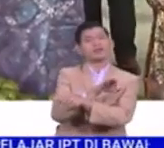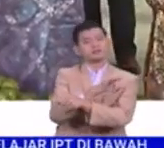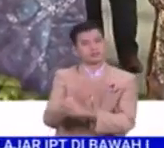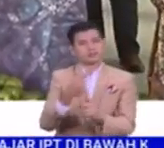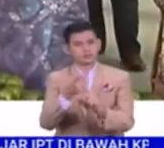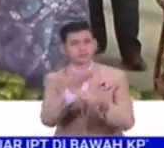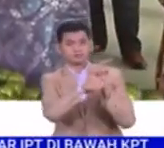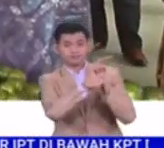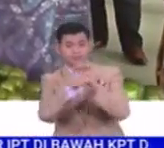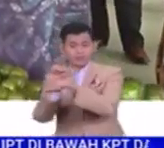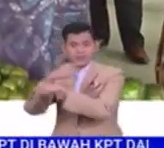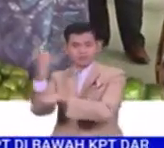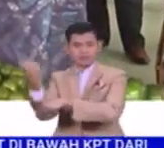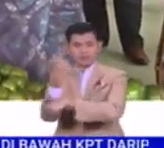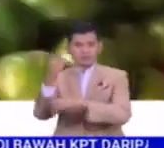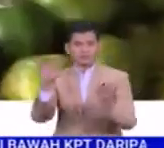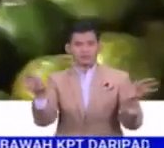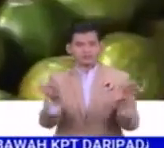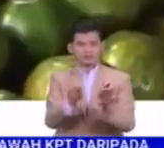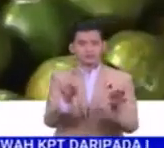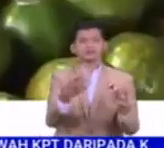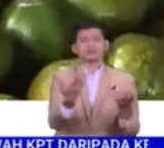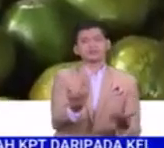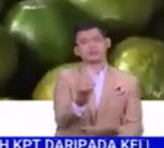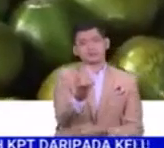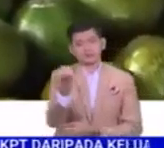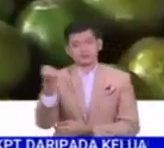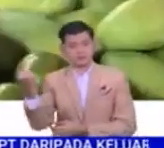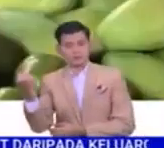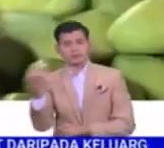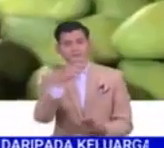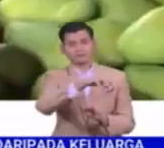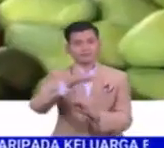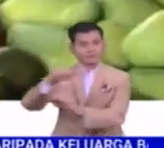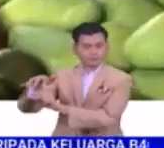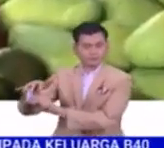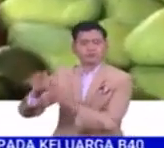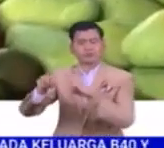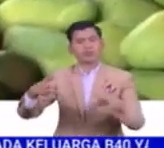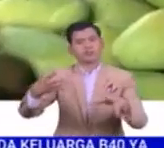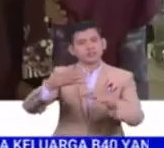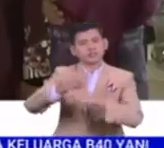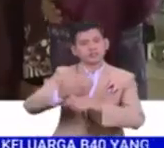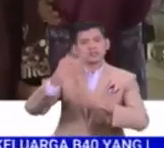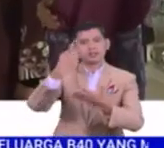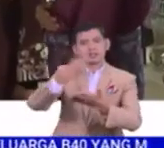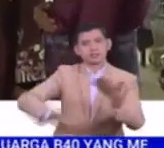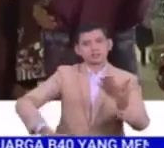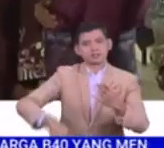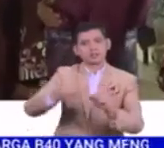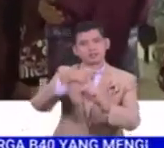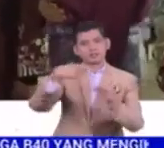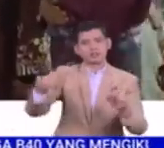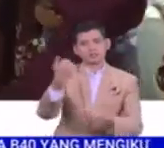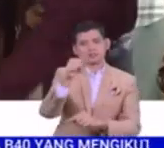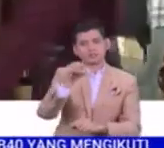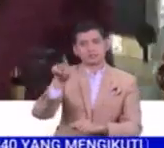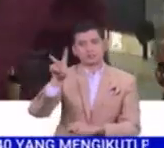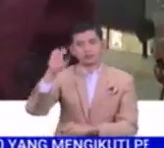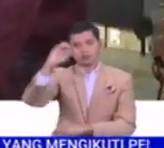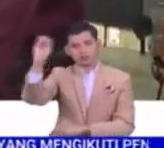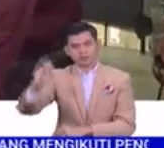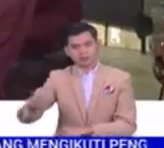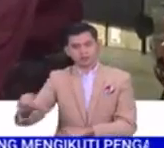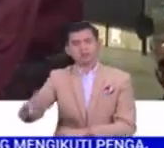menerusi pemantauan yang dilakukan di pasar-pasar. Pengguna juga berpeluang menikmati harga diskaun 10 hingga 20% bagi